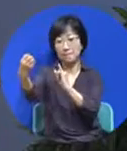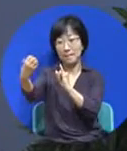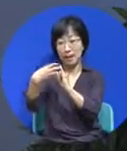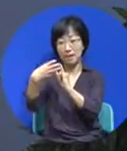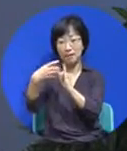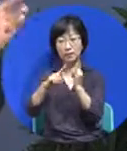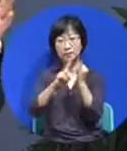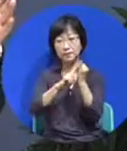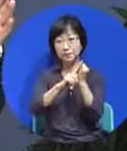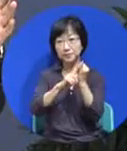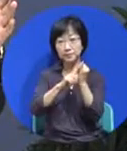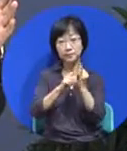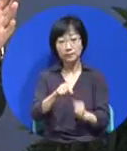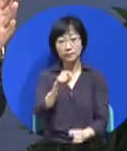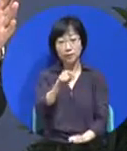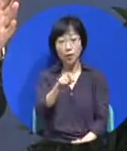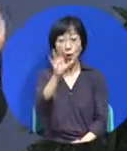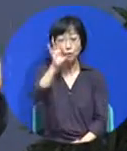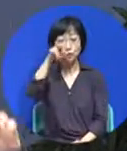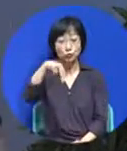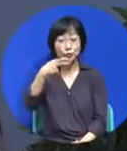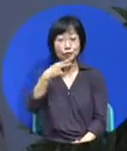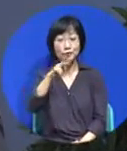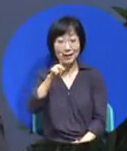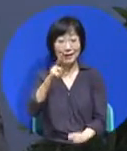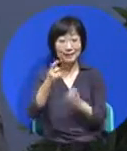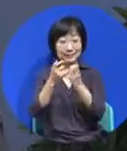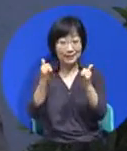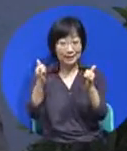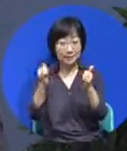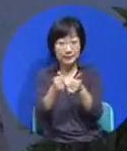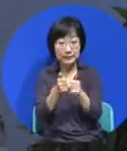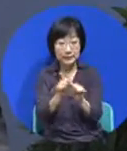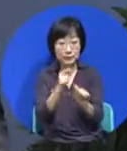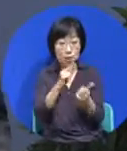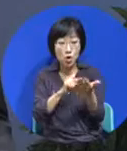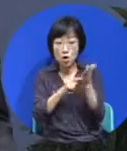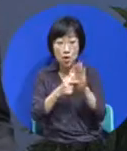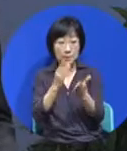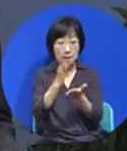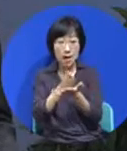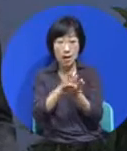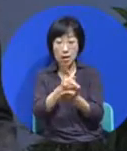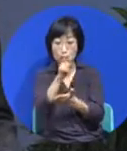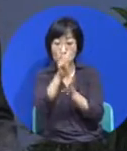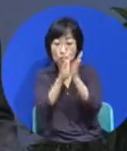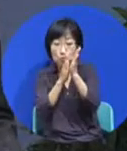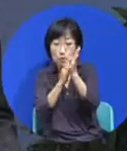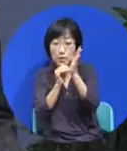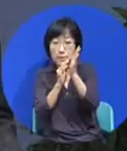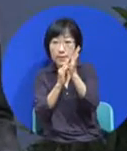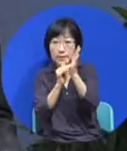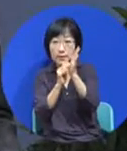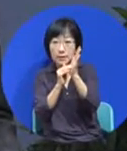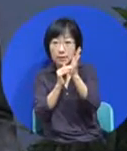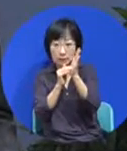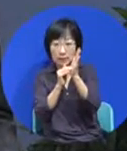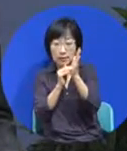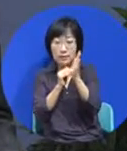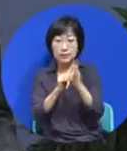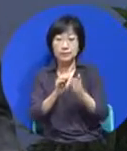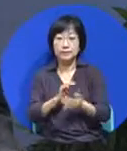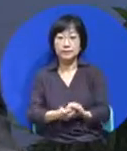says, 유다인임을 말하지 마라 그랬잖아요. Don't tell anyone that you are a Jew. 그 굉장한 비밀입니다. That was a secret. 그렇죠. A